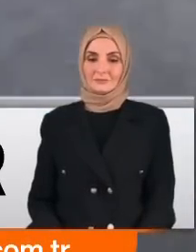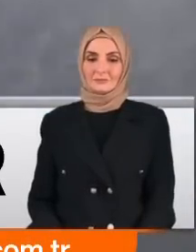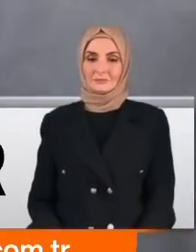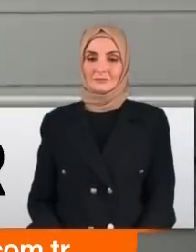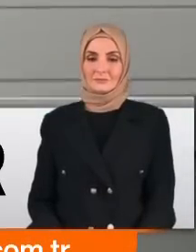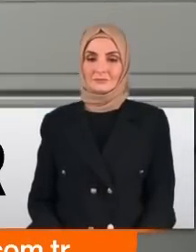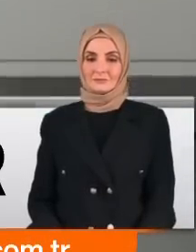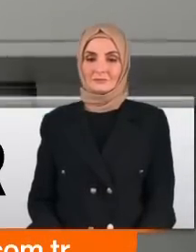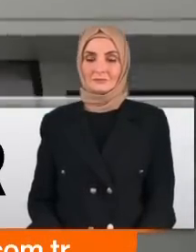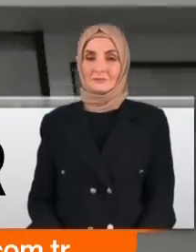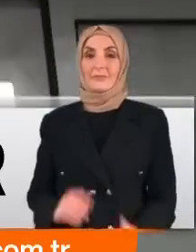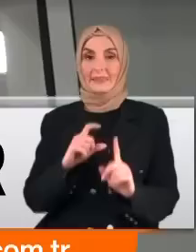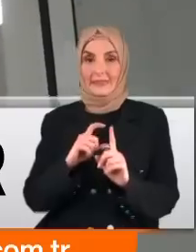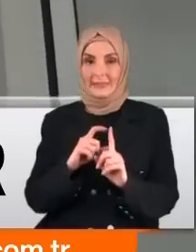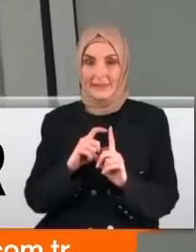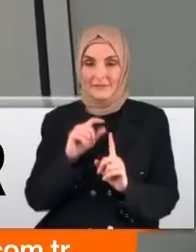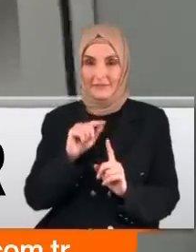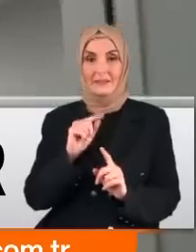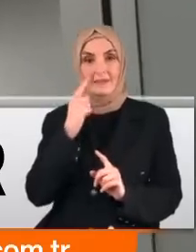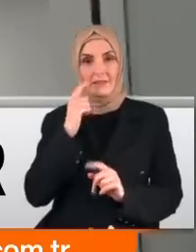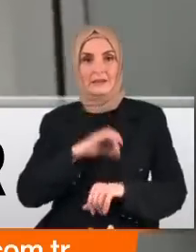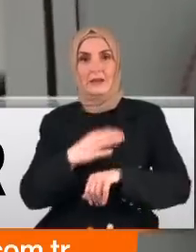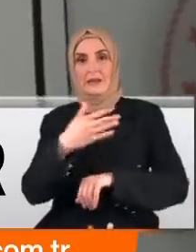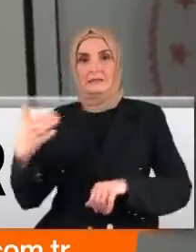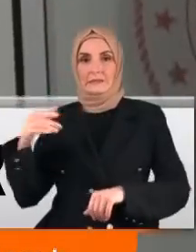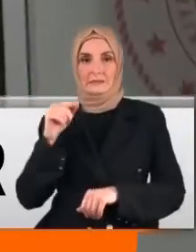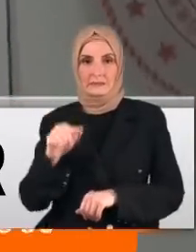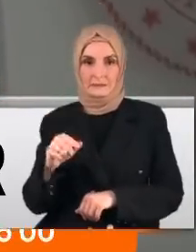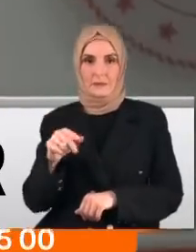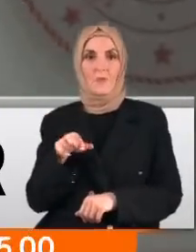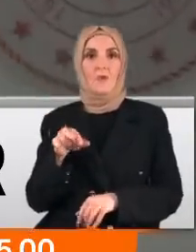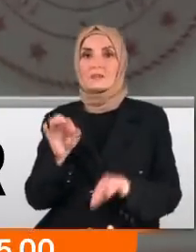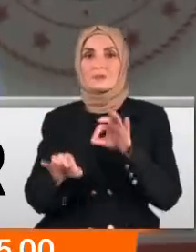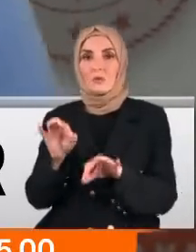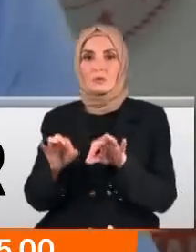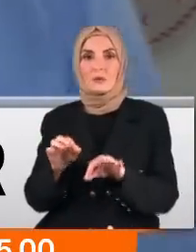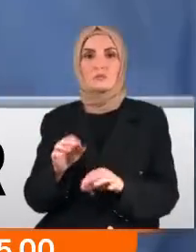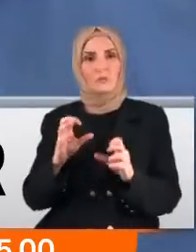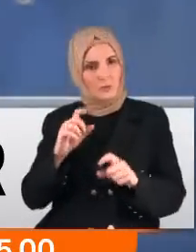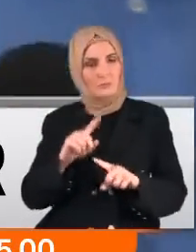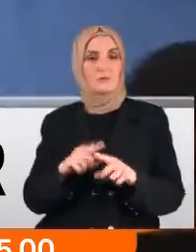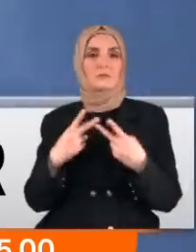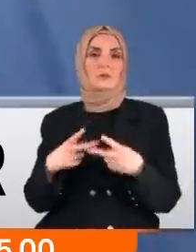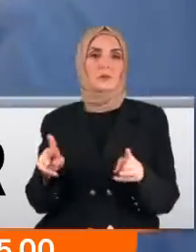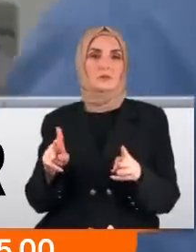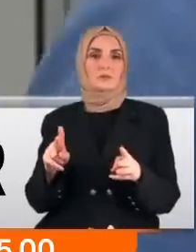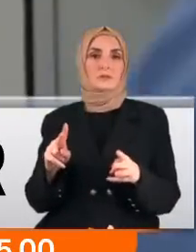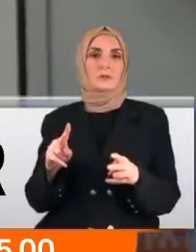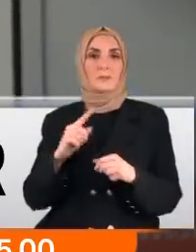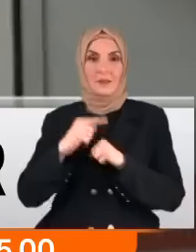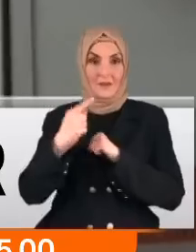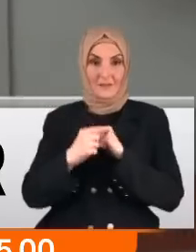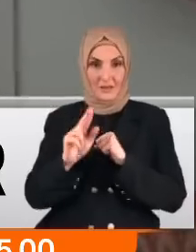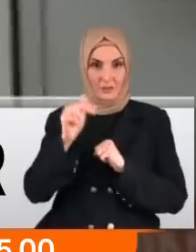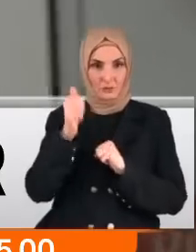Yeni cihaz. Defne Devlet Hastanesi'nde poliklinikler hafta sonu da açık. Haftanın 7 günü boyunca da Defne Devlet